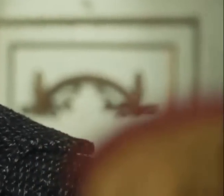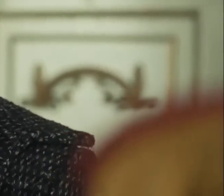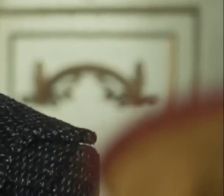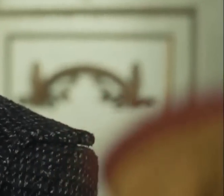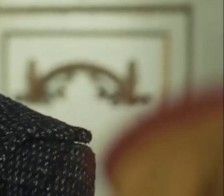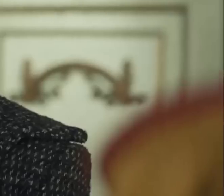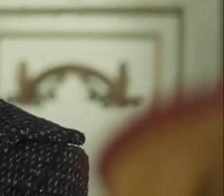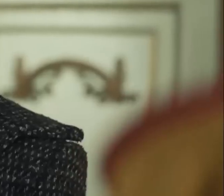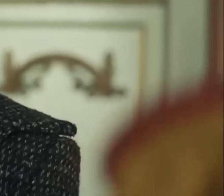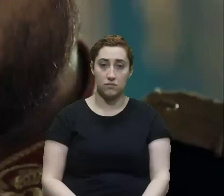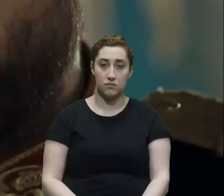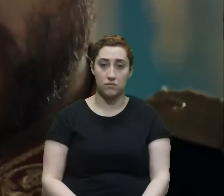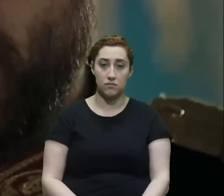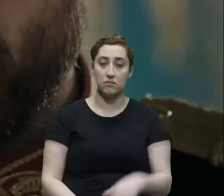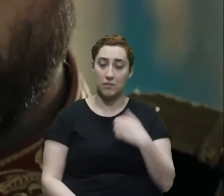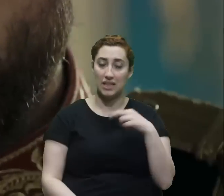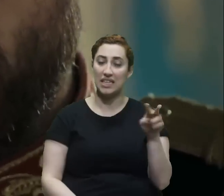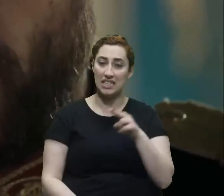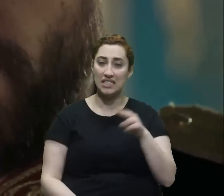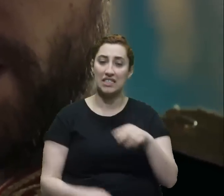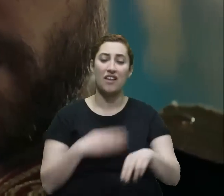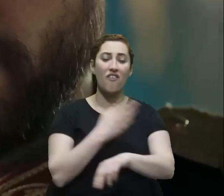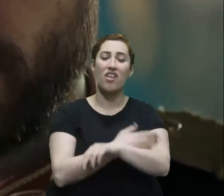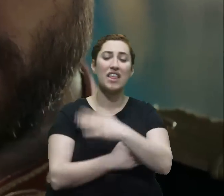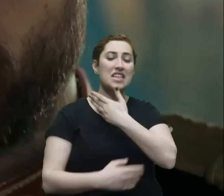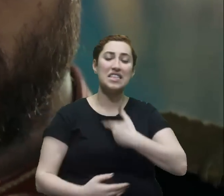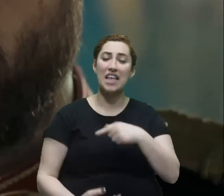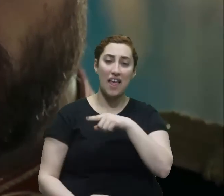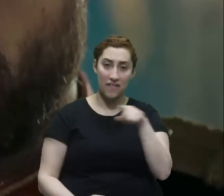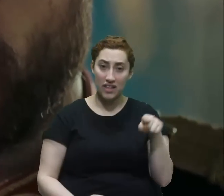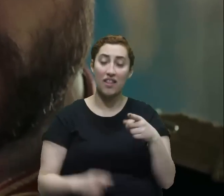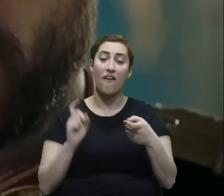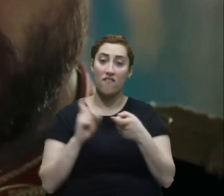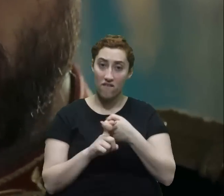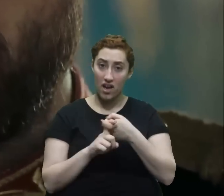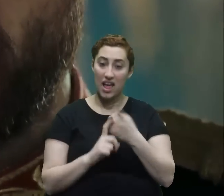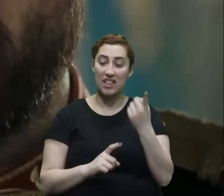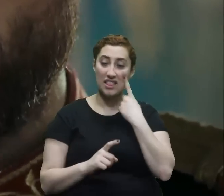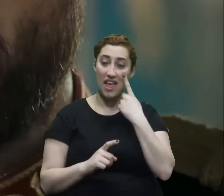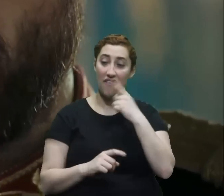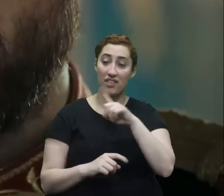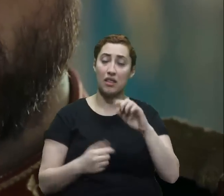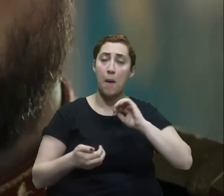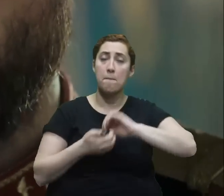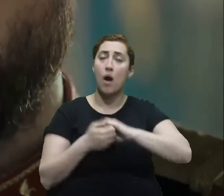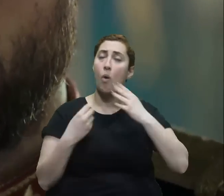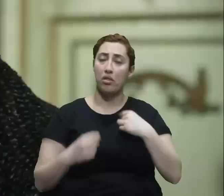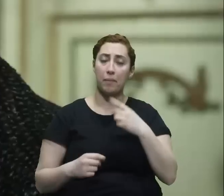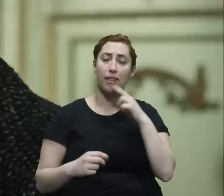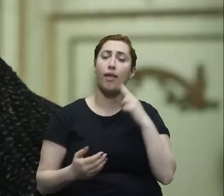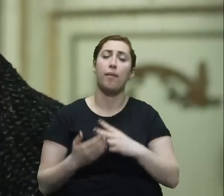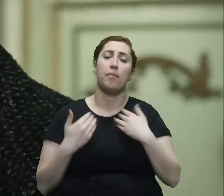Mustafa Sultan'la bakışıyor. Ben ikisinin de vatanseverliğinden ve devlete Ali'ye olan bağlılığından